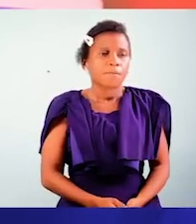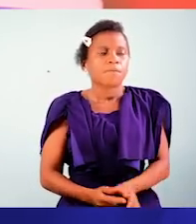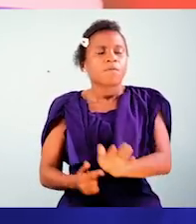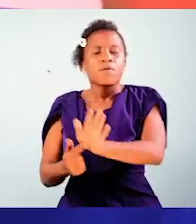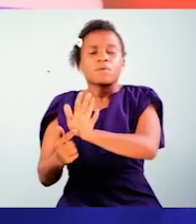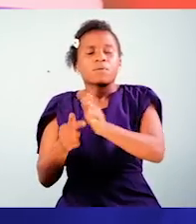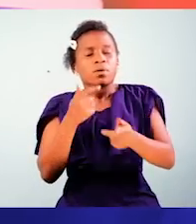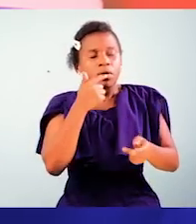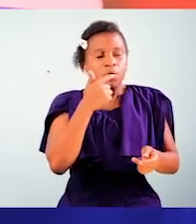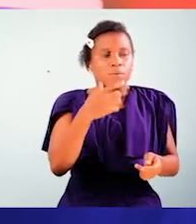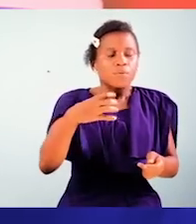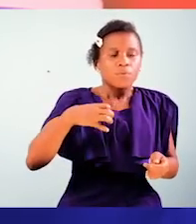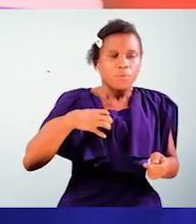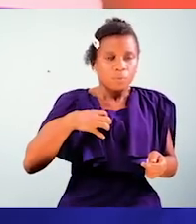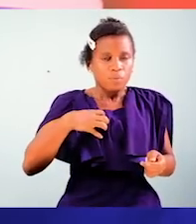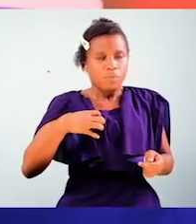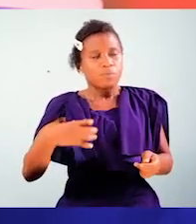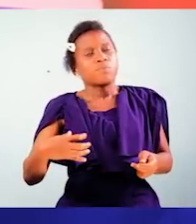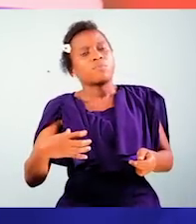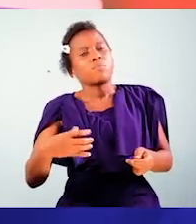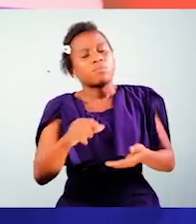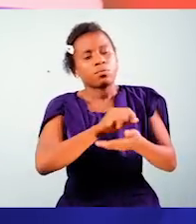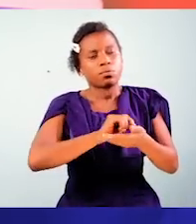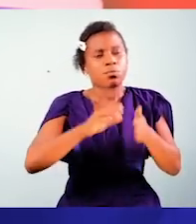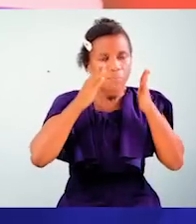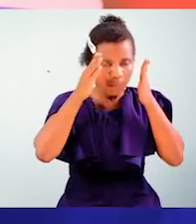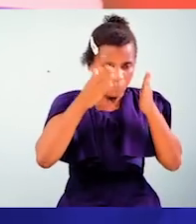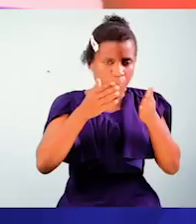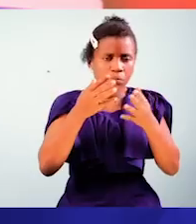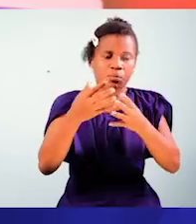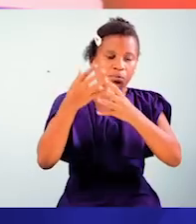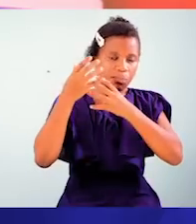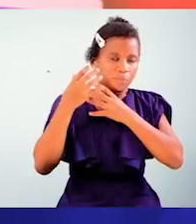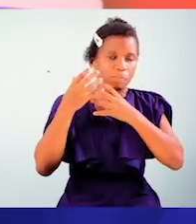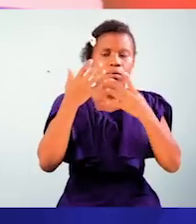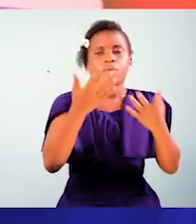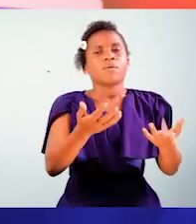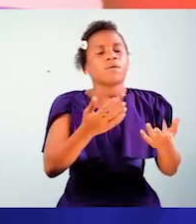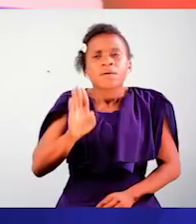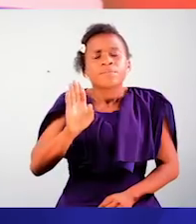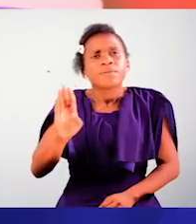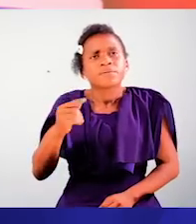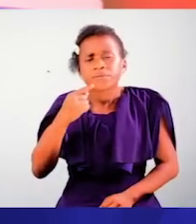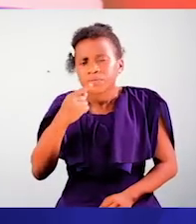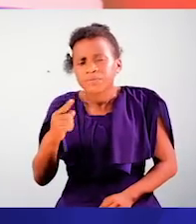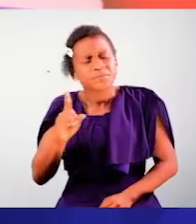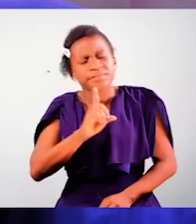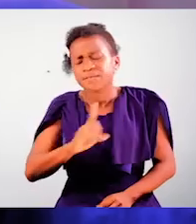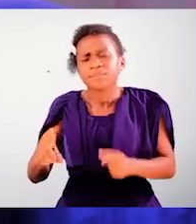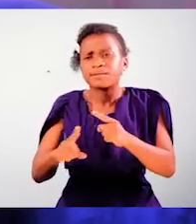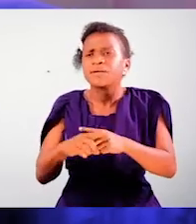makatibu wakuu na wizara zinapaswa kubeba kama maagizo. Bate, unasemaje? Manake si mara ya kwanza kusikia Mheshimiwa Rais